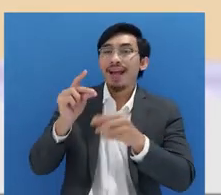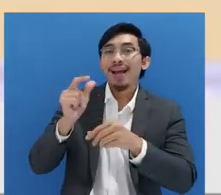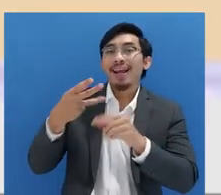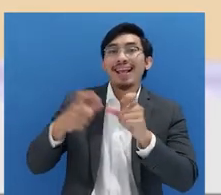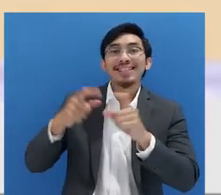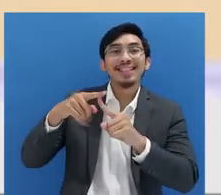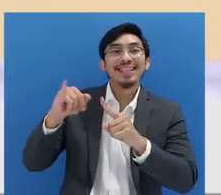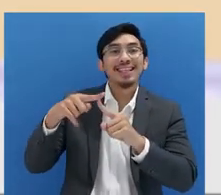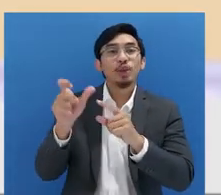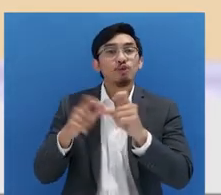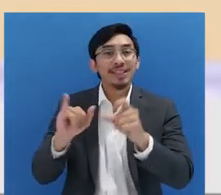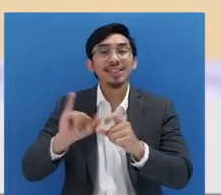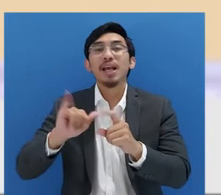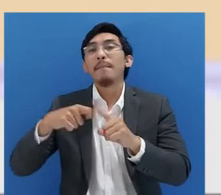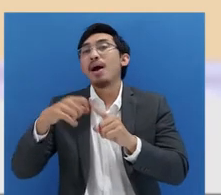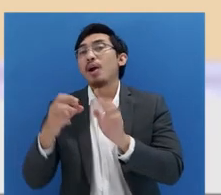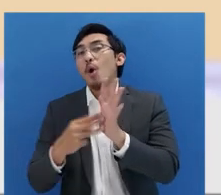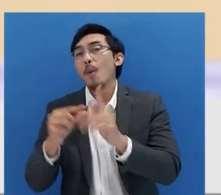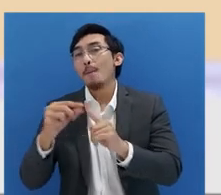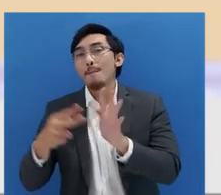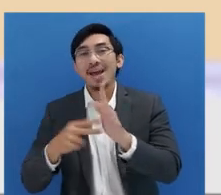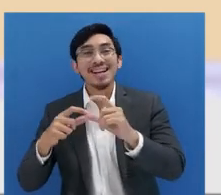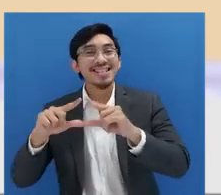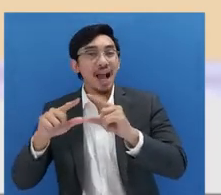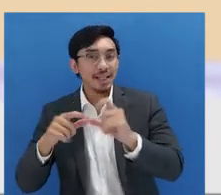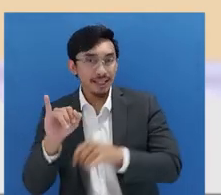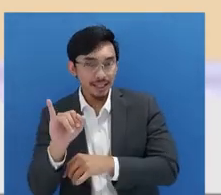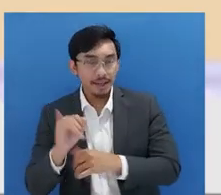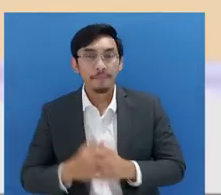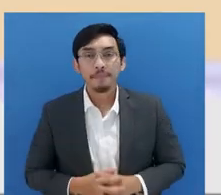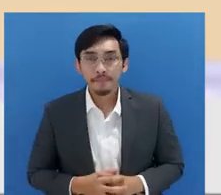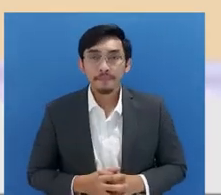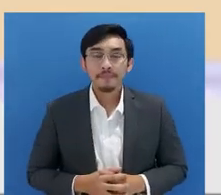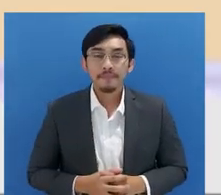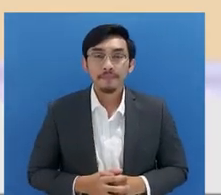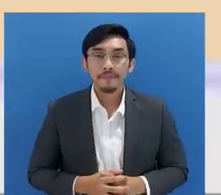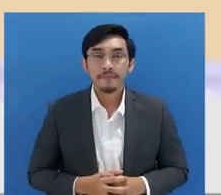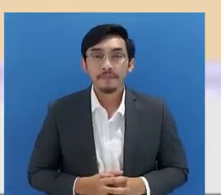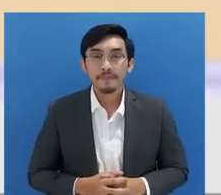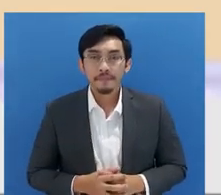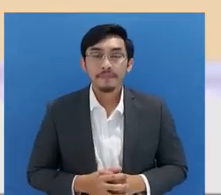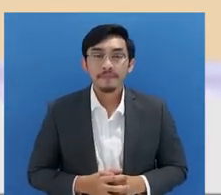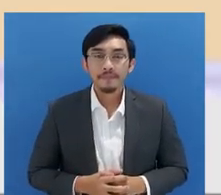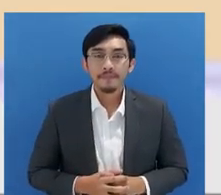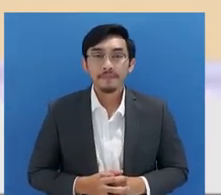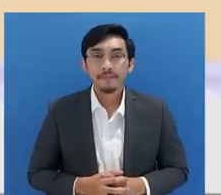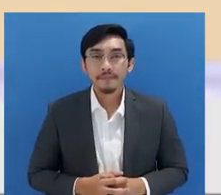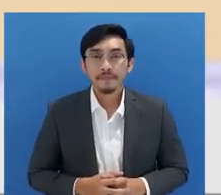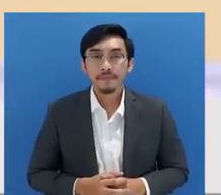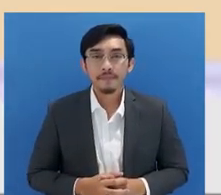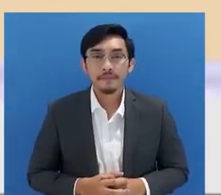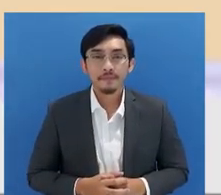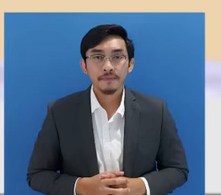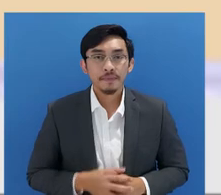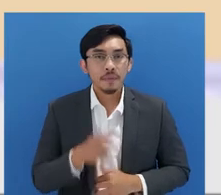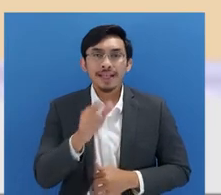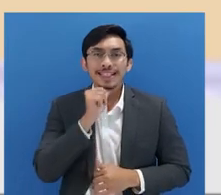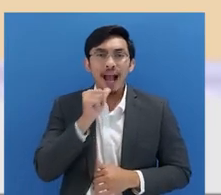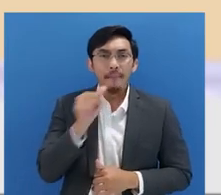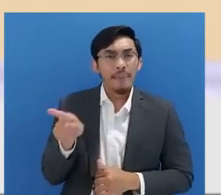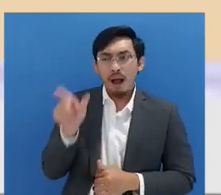peradilan, melakukan penilaian ganti rugi dalam pemberian restitusi dan kompensasi.